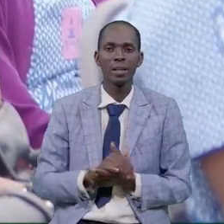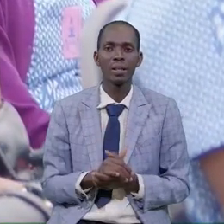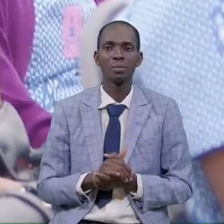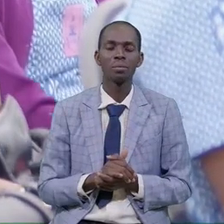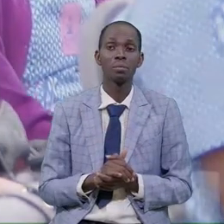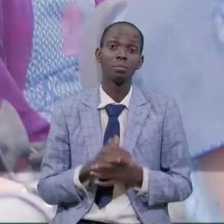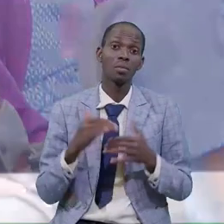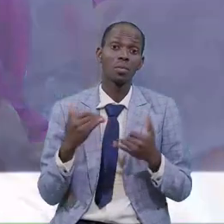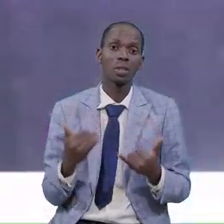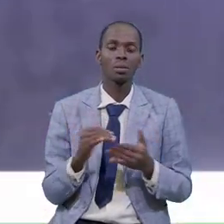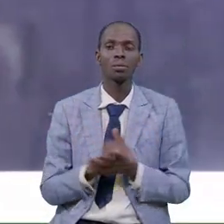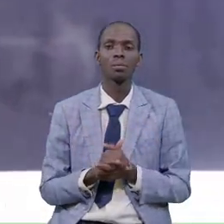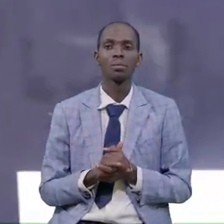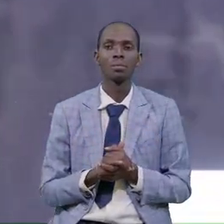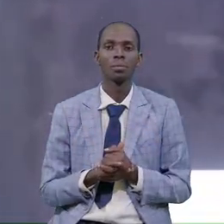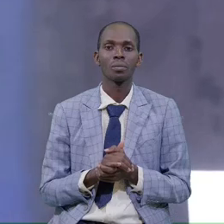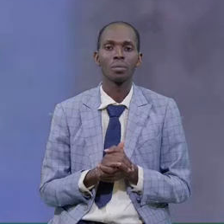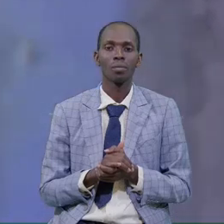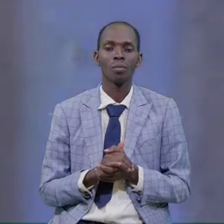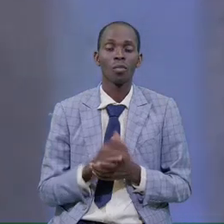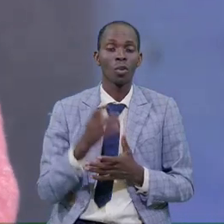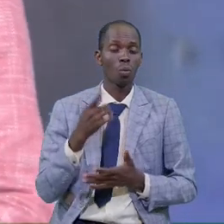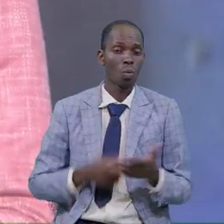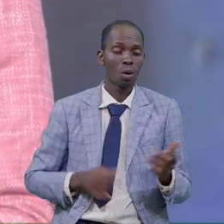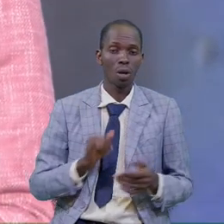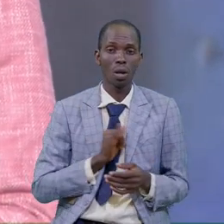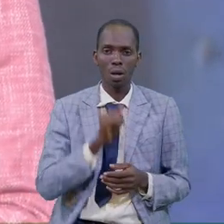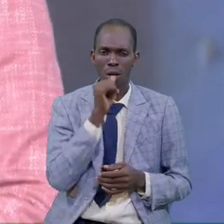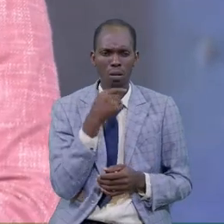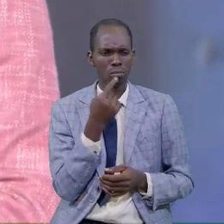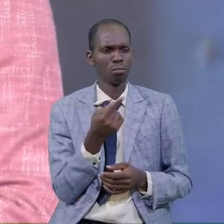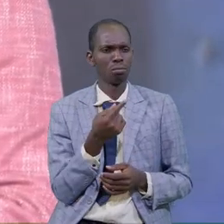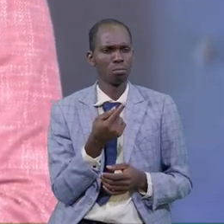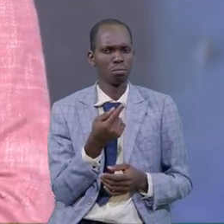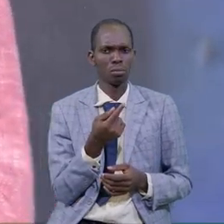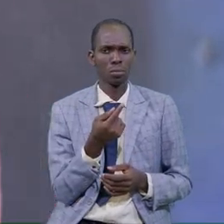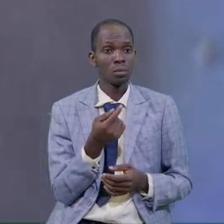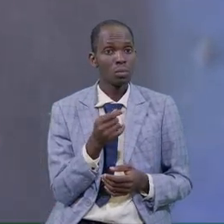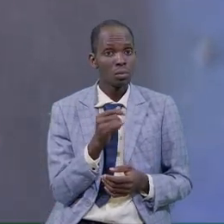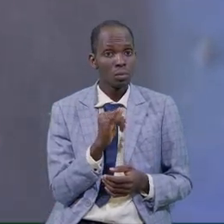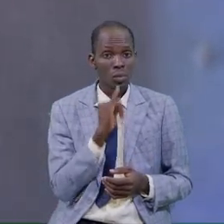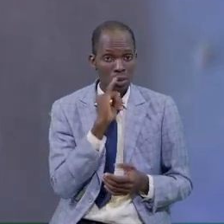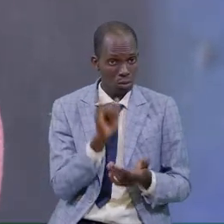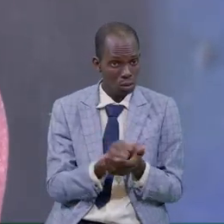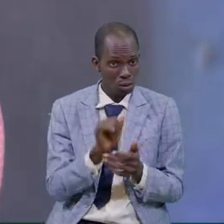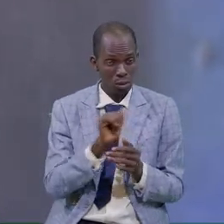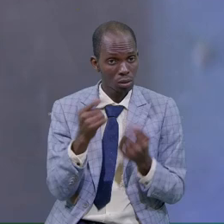Maintenant, de quoi est-ce que je parle? Ah, est-ce que ça c'est un péché? Vous